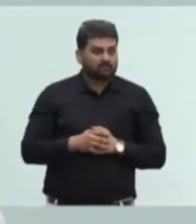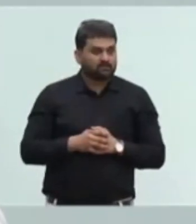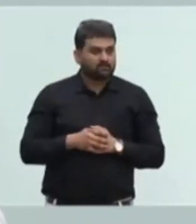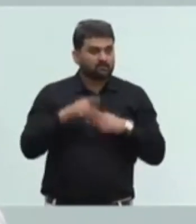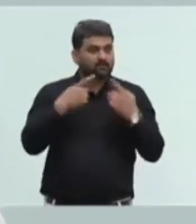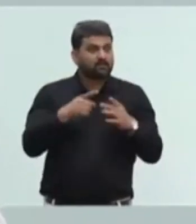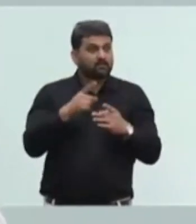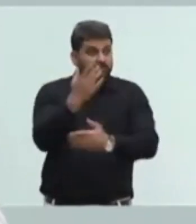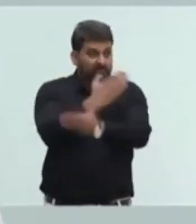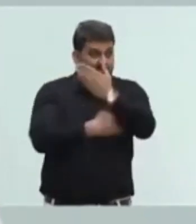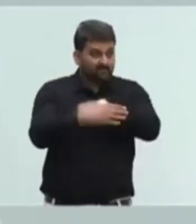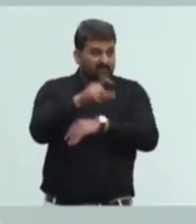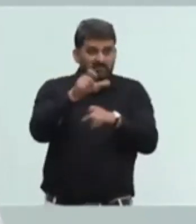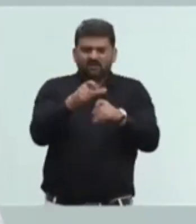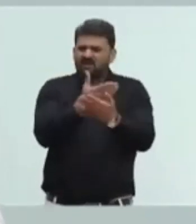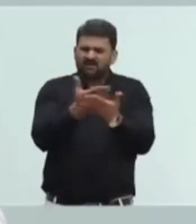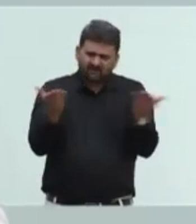कि कोई दिव्यांग